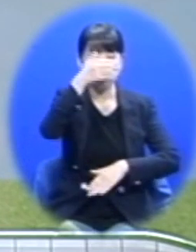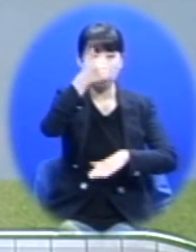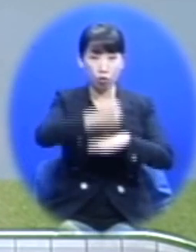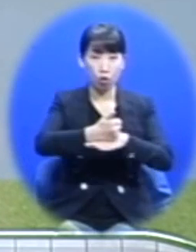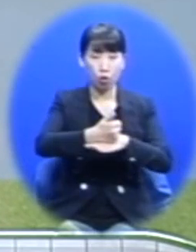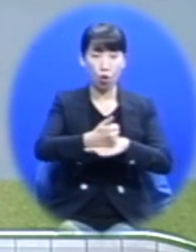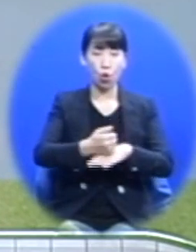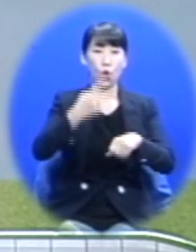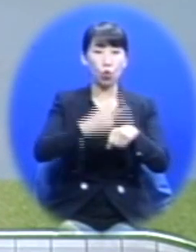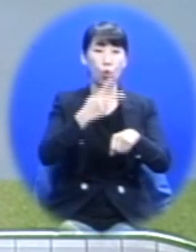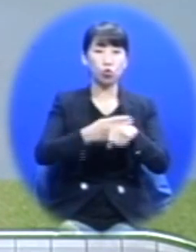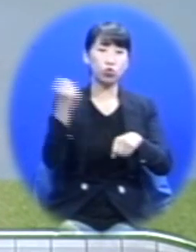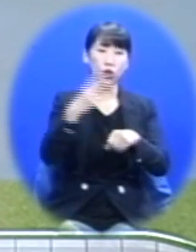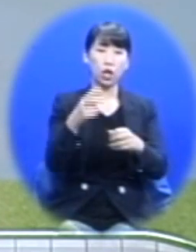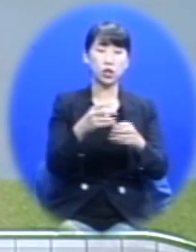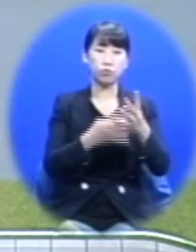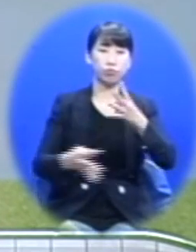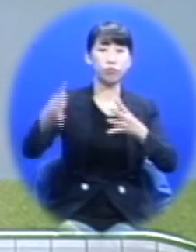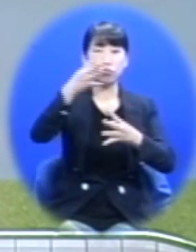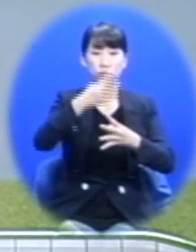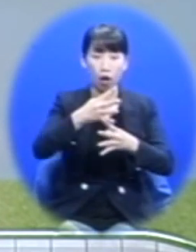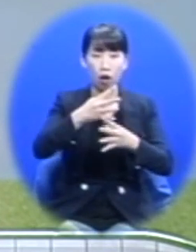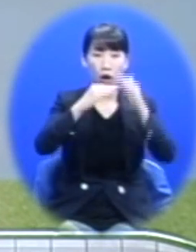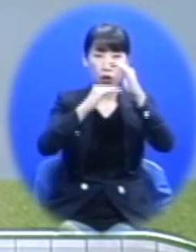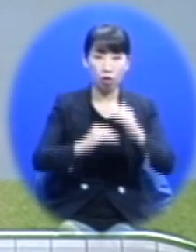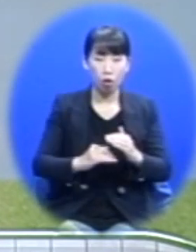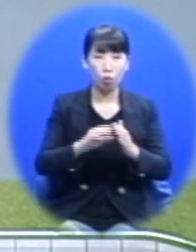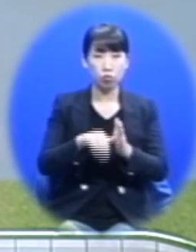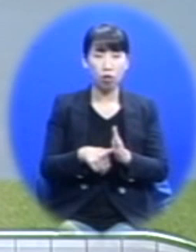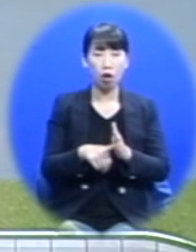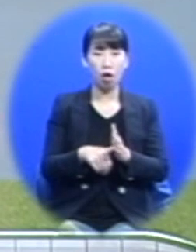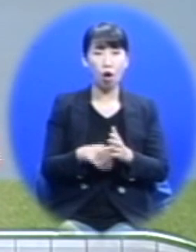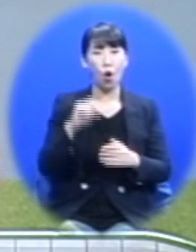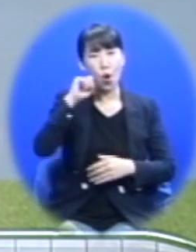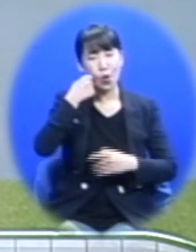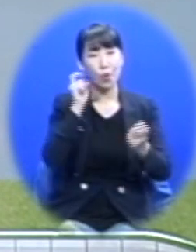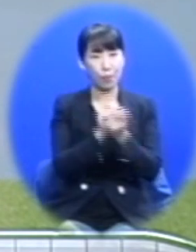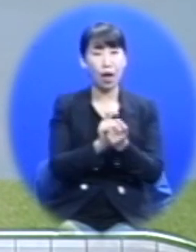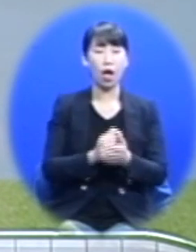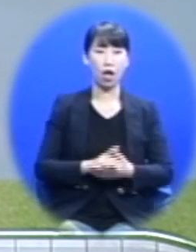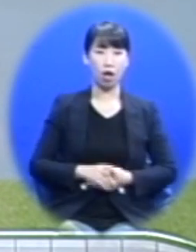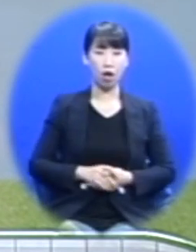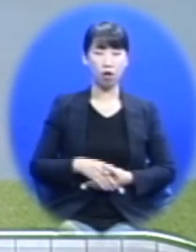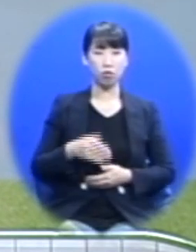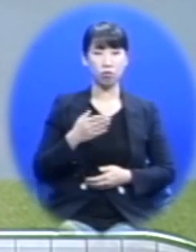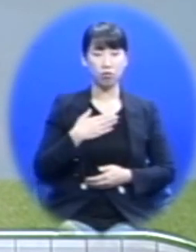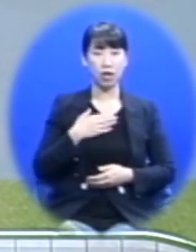교수 재임용 과정에서 큰 어려움을 겪어요. 하마터면 교수 재임용을 못 받을 뻔하는 어려움에